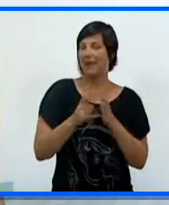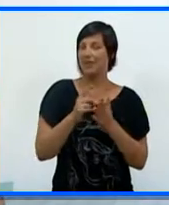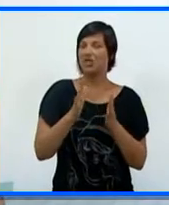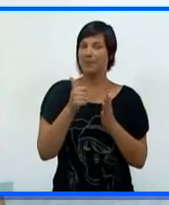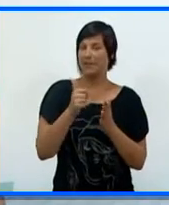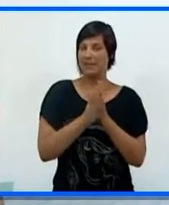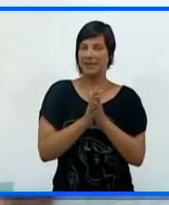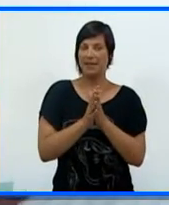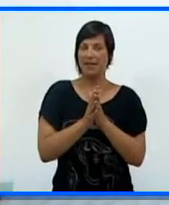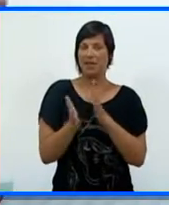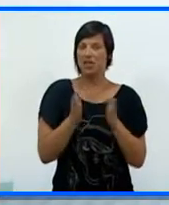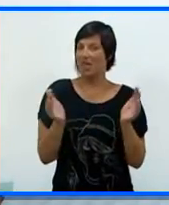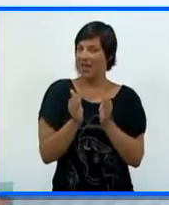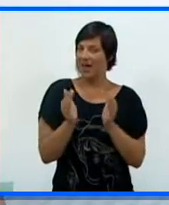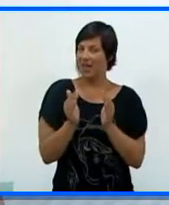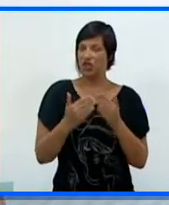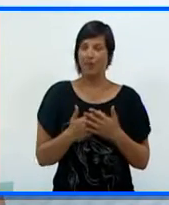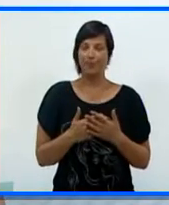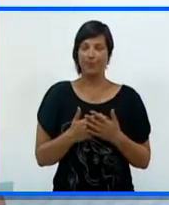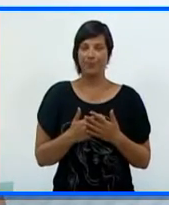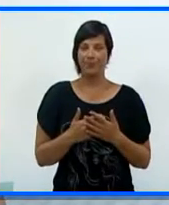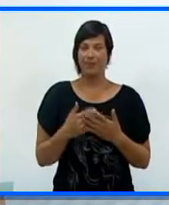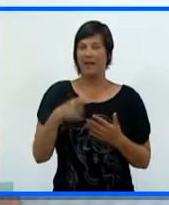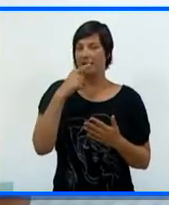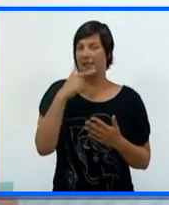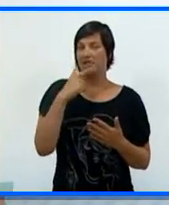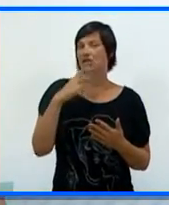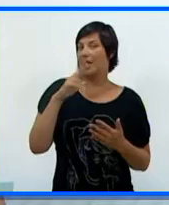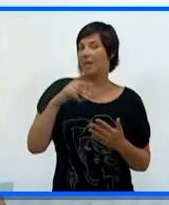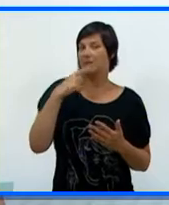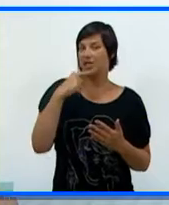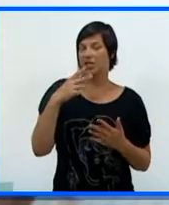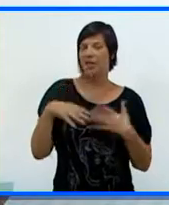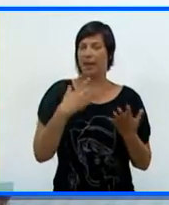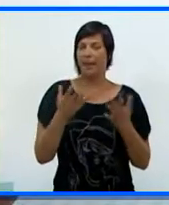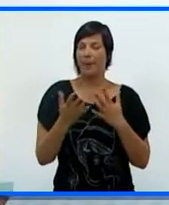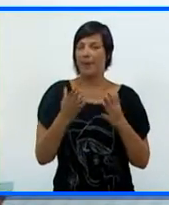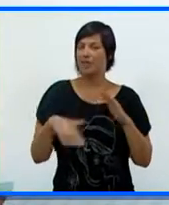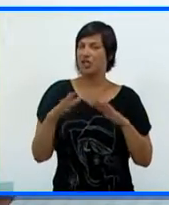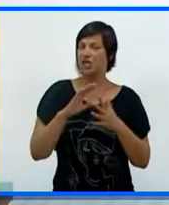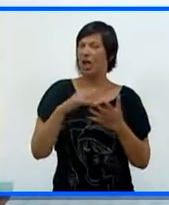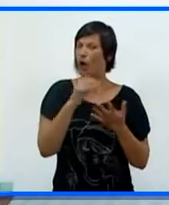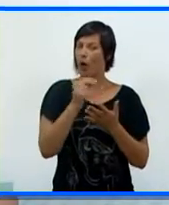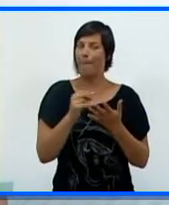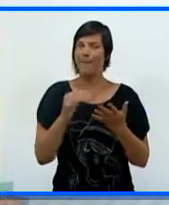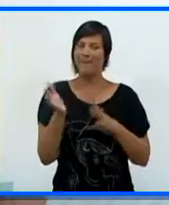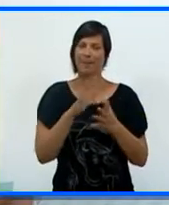ima svoj znak. I ono, šta kraće da rečeš šta imaš reći. Nema pridjeva, previše